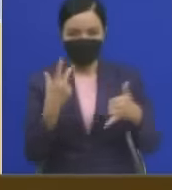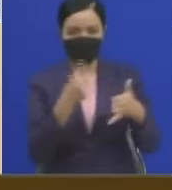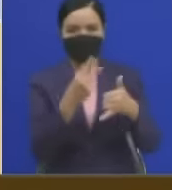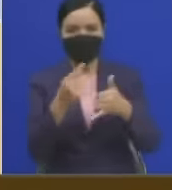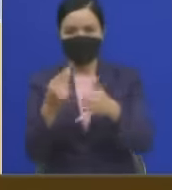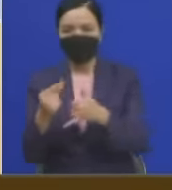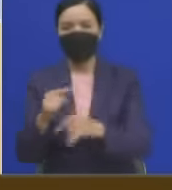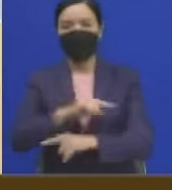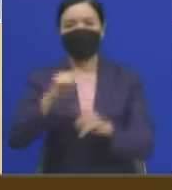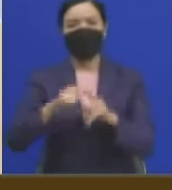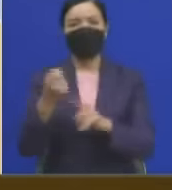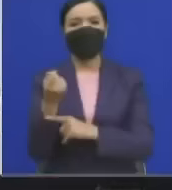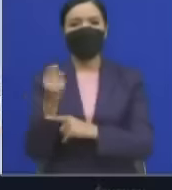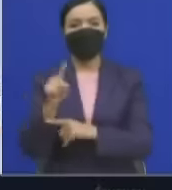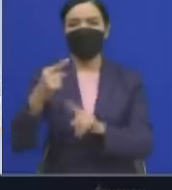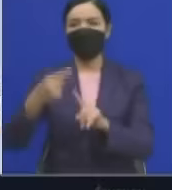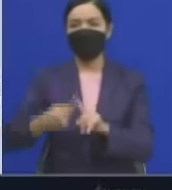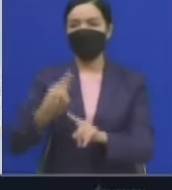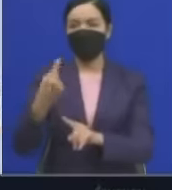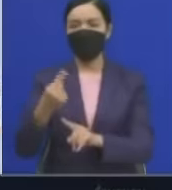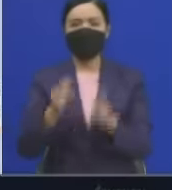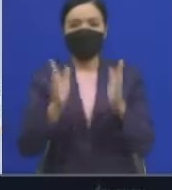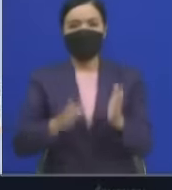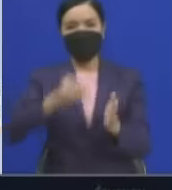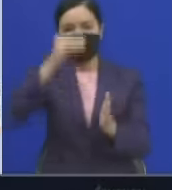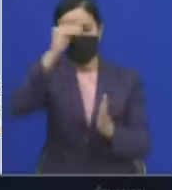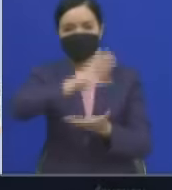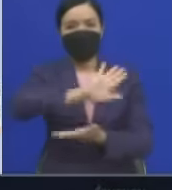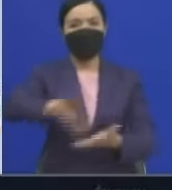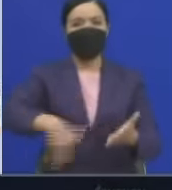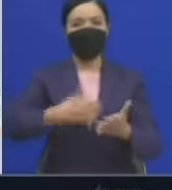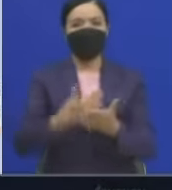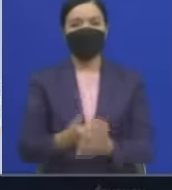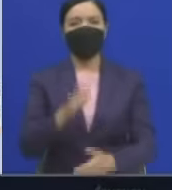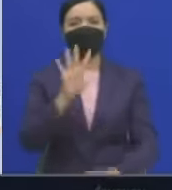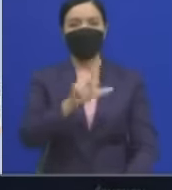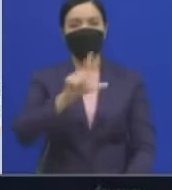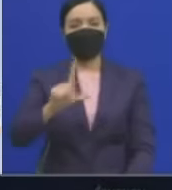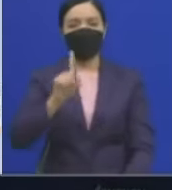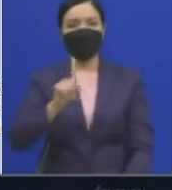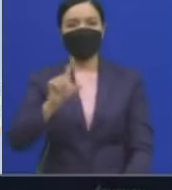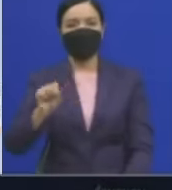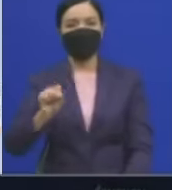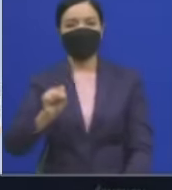ถึงวันที่11มกราคมนะครับจำนวนนักเรียนทั้งหมด